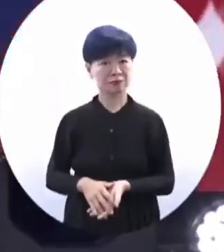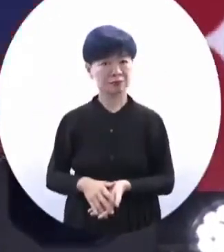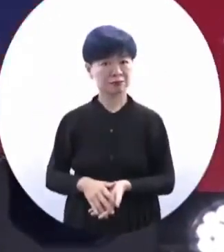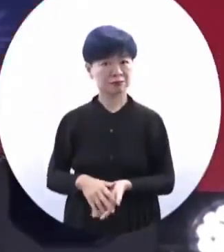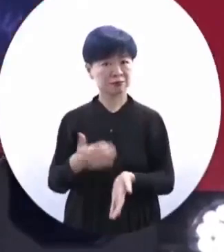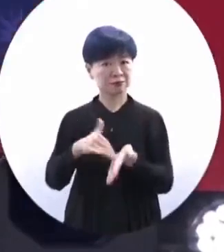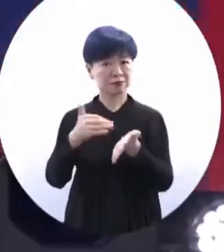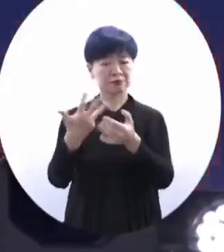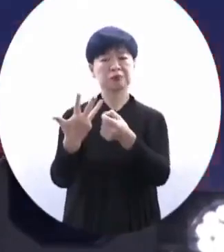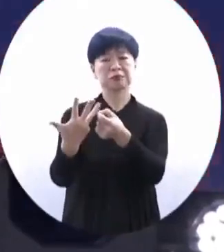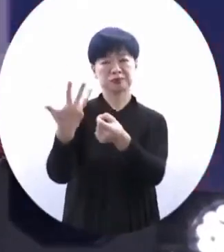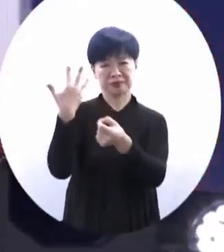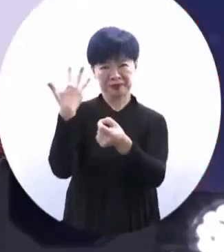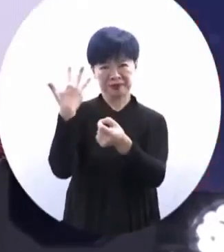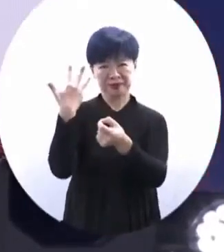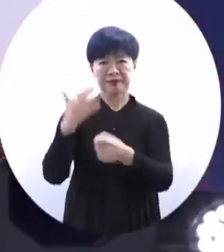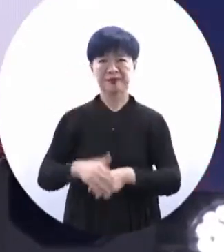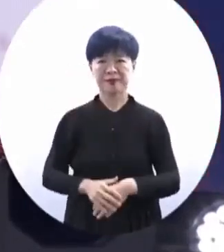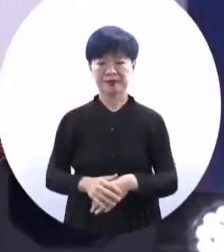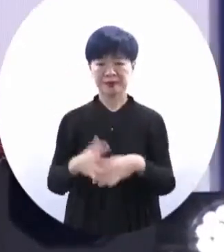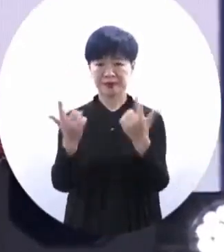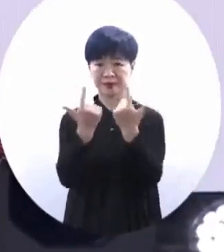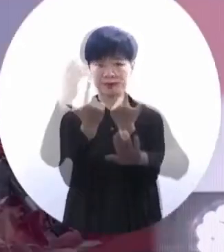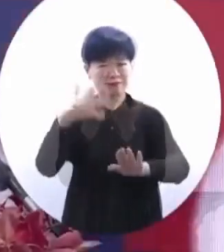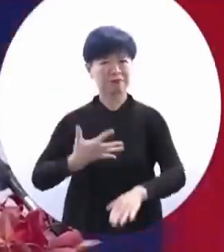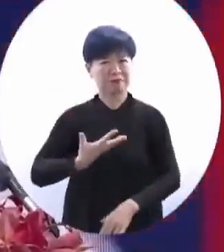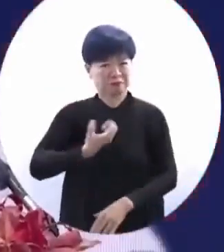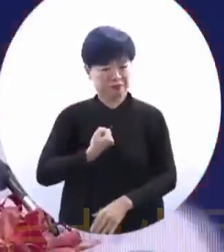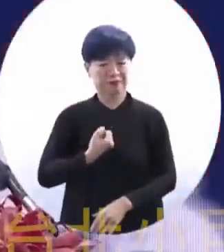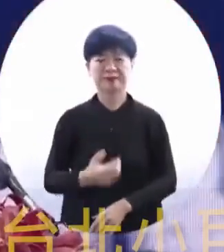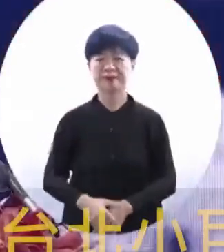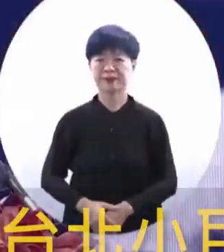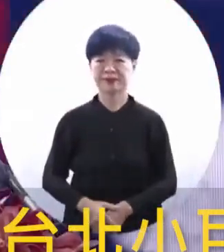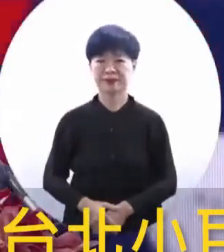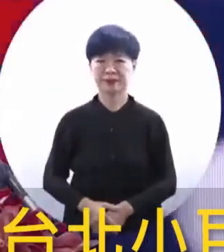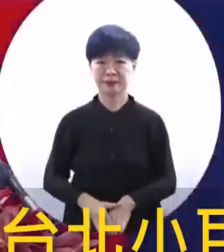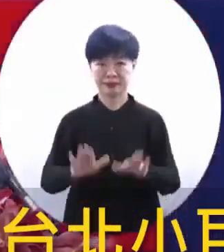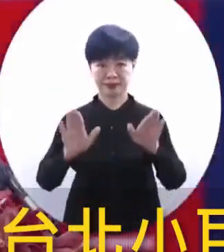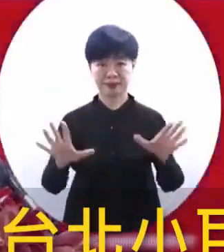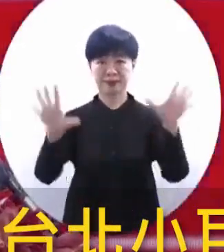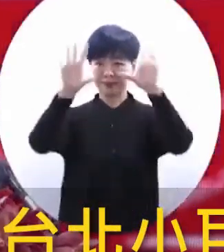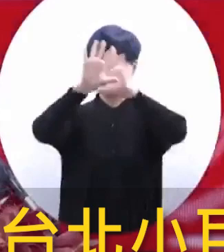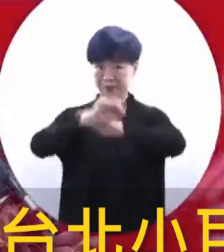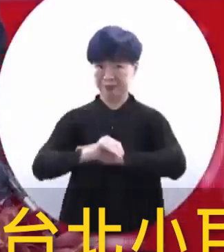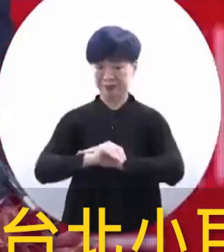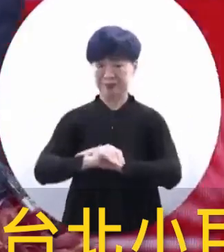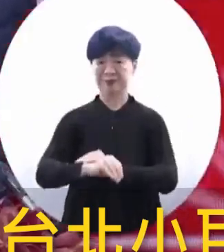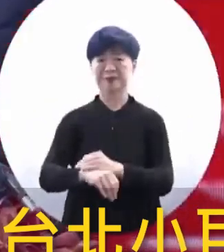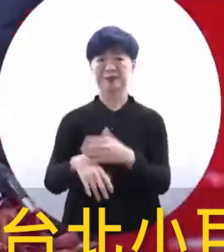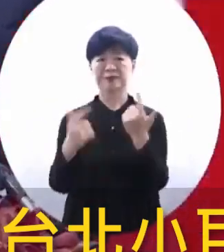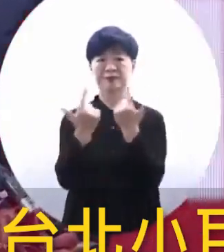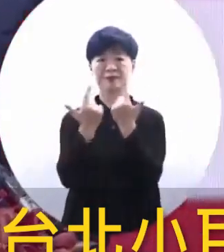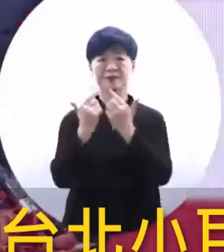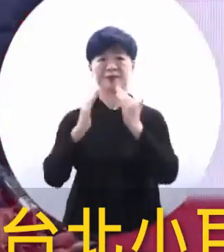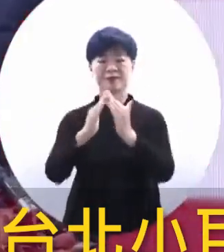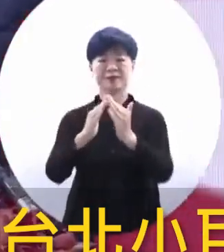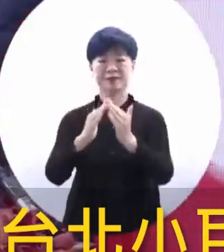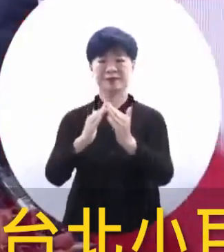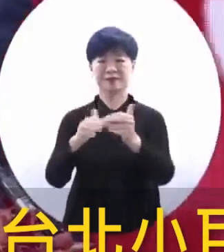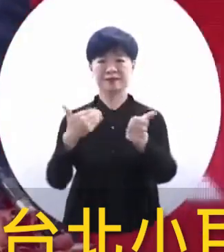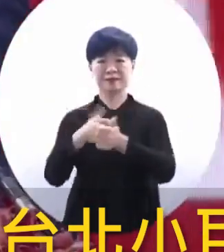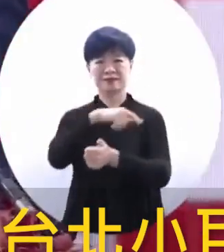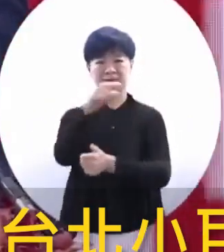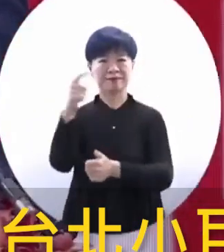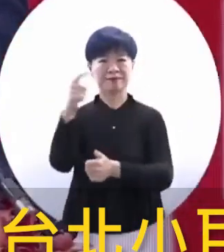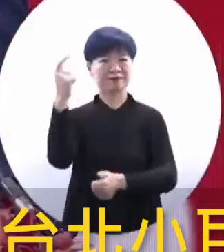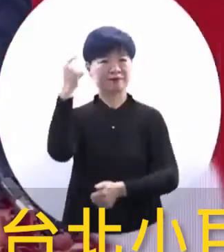是8年前在台北小巨蛋。今天晚上，让首都台北成为大家的